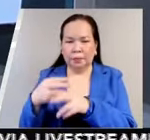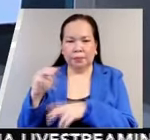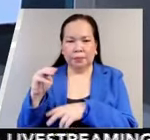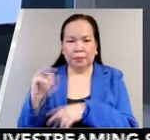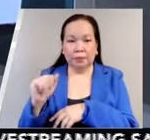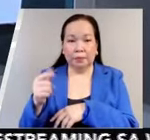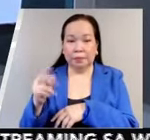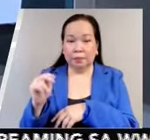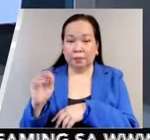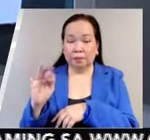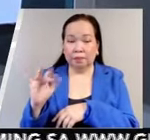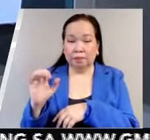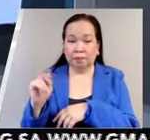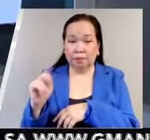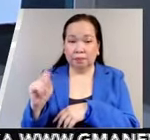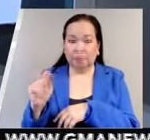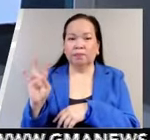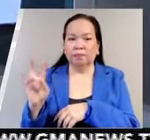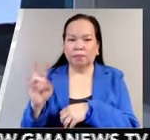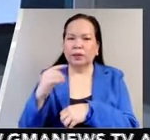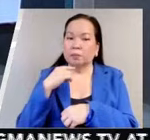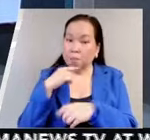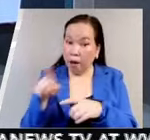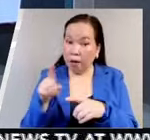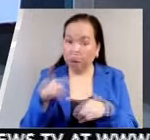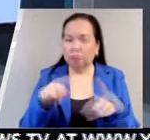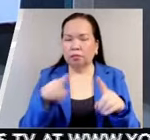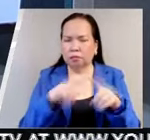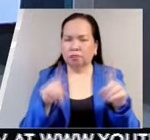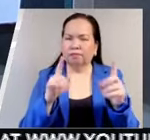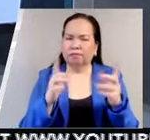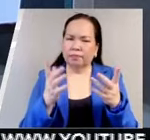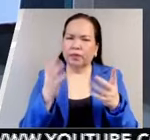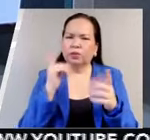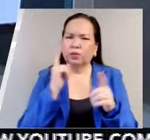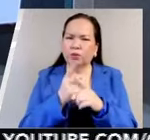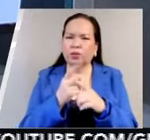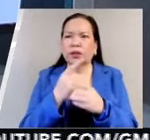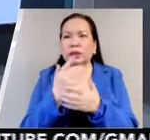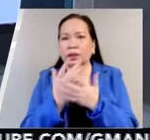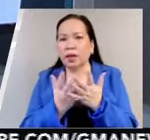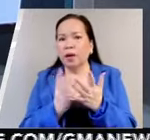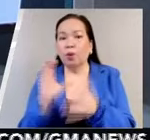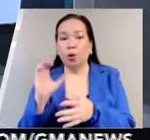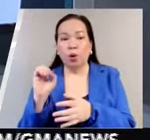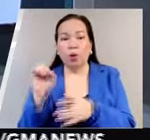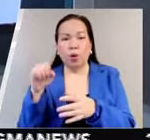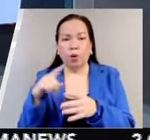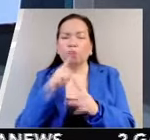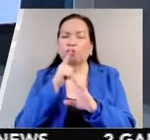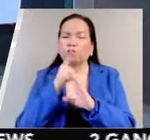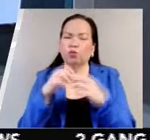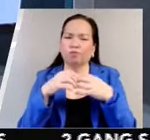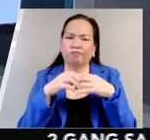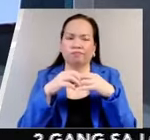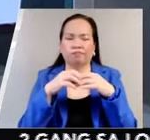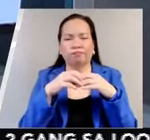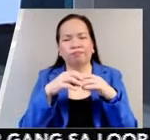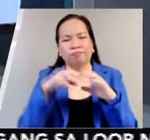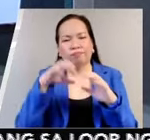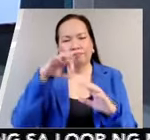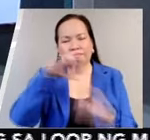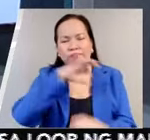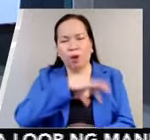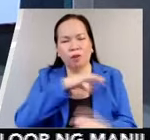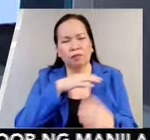naman sa PUV consolidation ng pamahalaan bagamat inamin nilang may ilang transport cooperative na nalugi na dahil anila sa hindi maayos